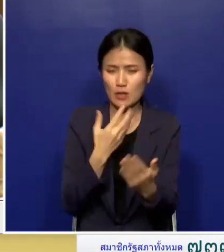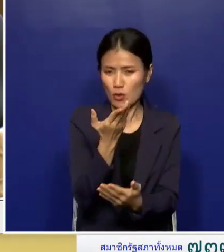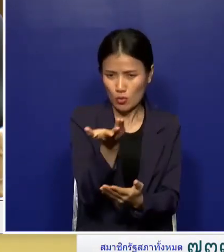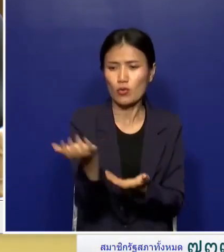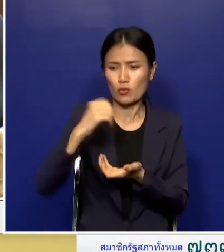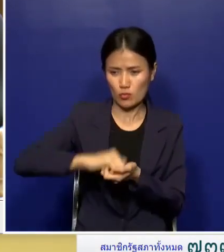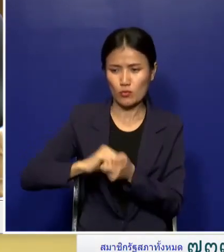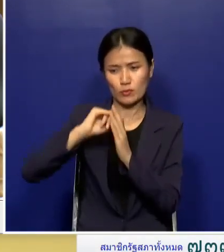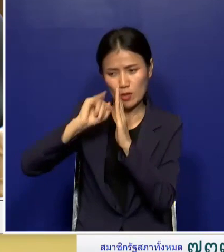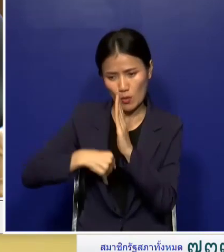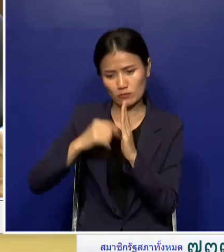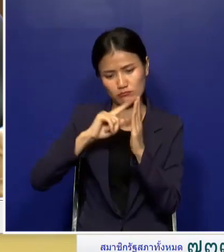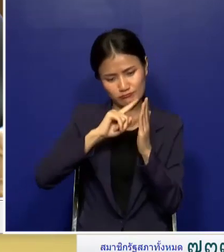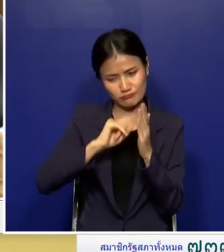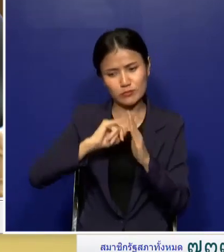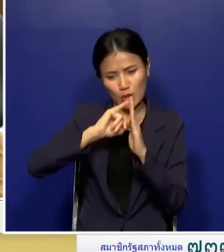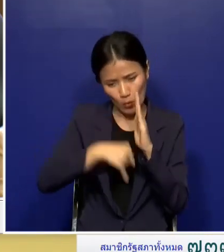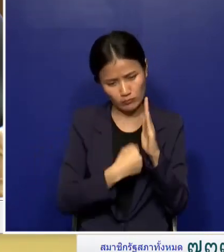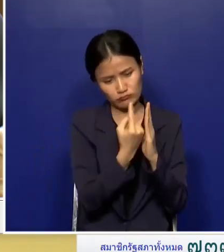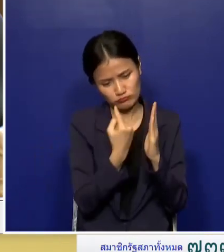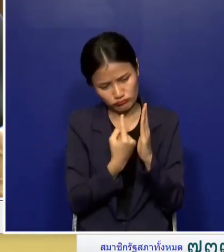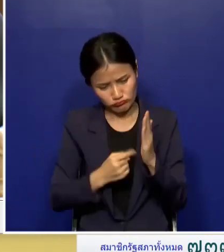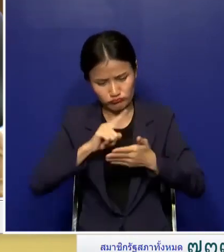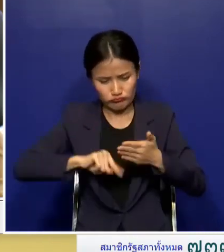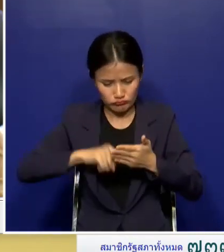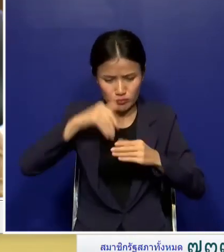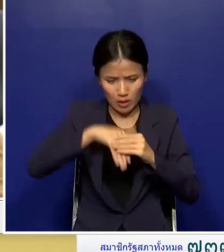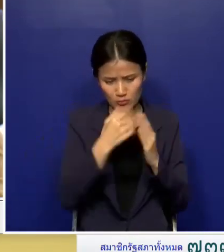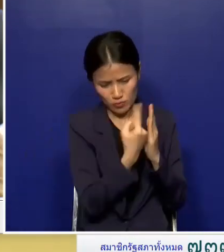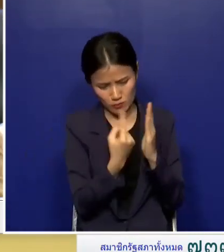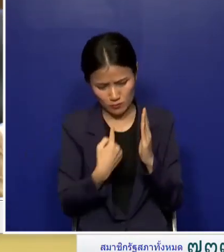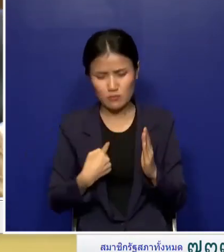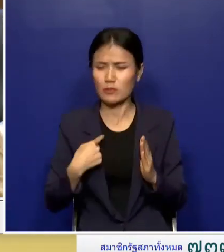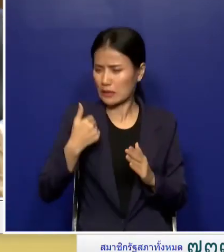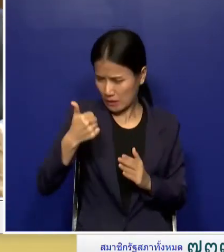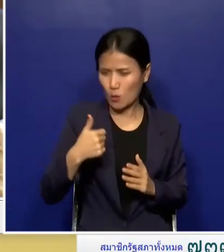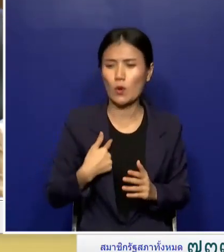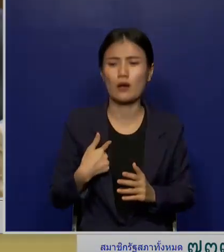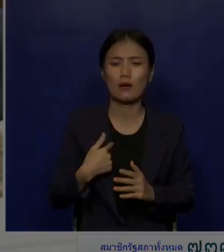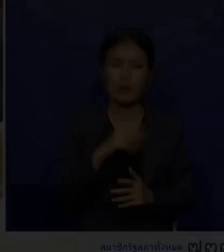จังหวัดเป็นเขตเลือกตั้งเถอะครับอย่าเอาเขตเล็กเลยนะครับมันจะวุ่นวายครับขอบคุณครับ